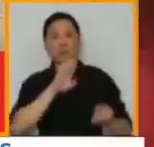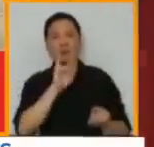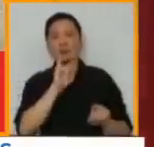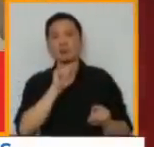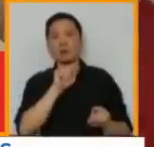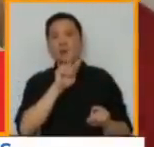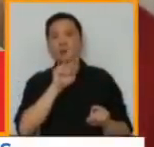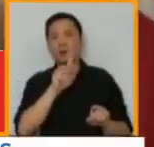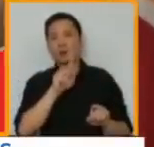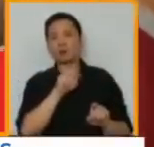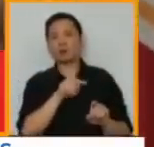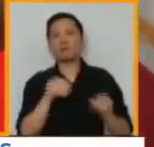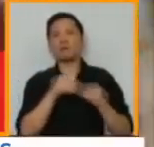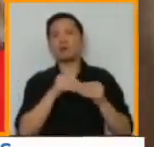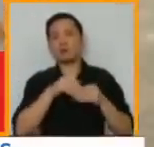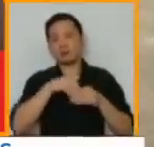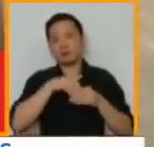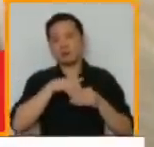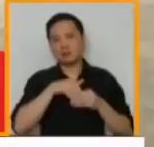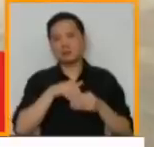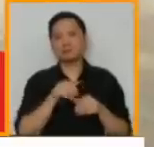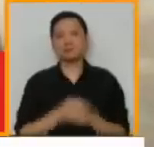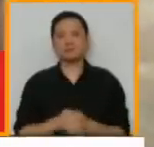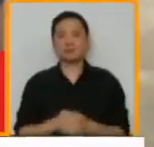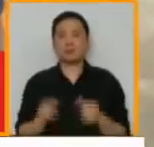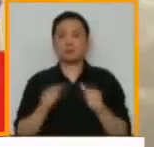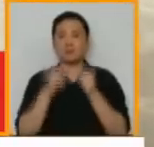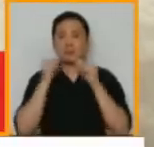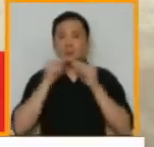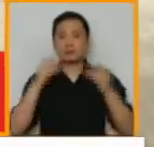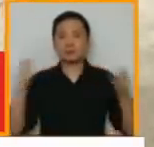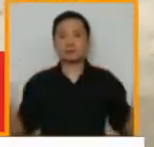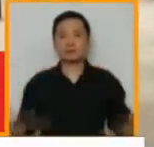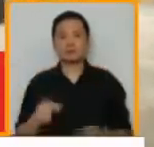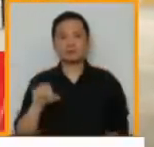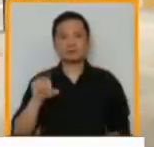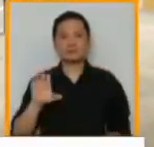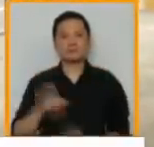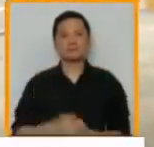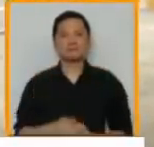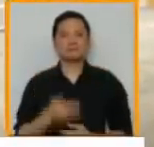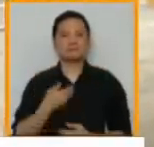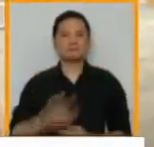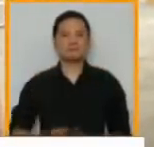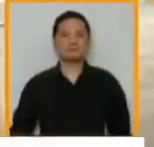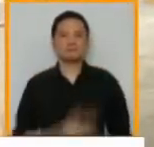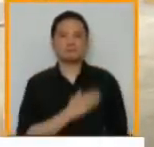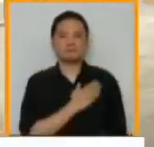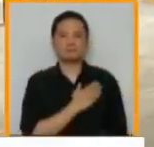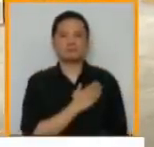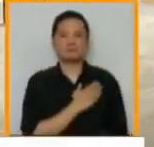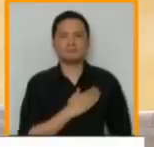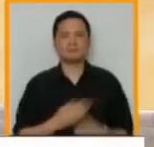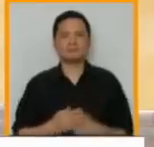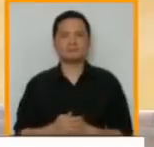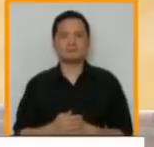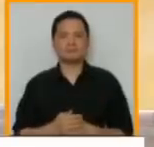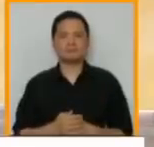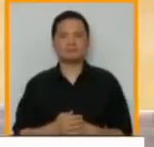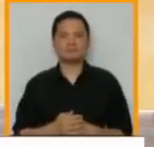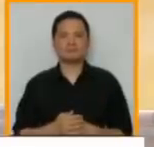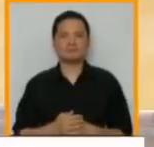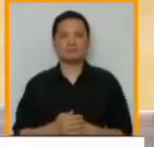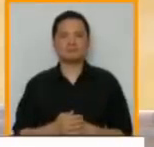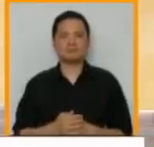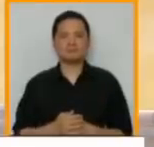yung sitwasyon ng traffic. Yan muna unang balita mula rito sa Quezon City. Ako po si James Agustin, Buong Puso, para sa Pilipino.